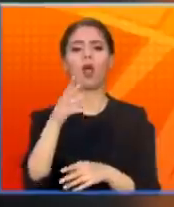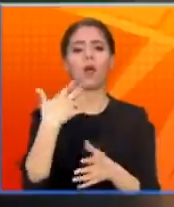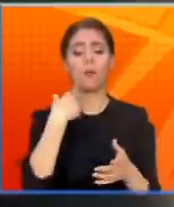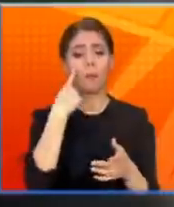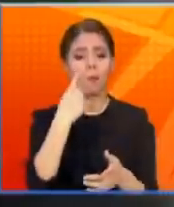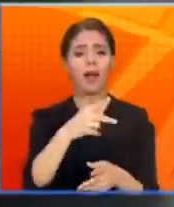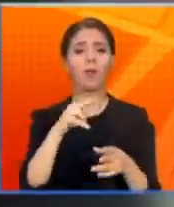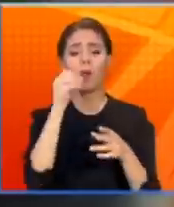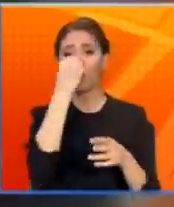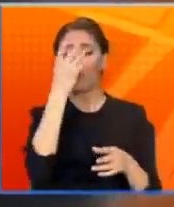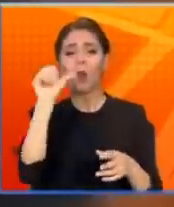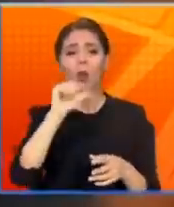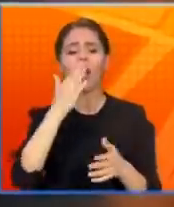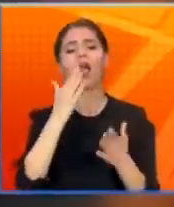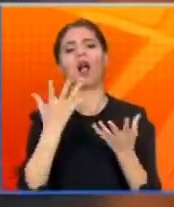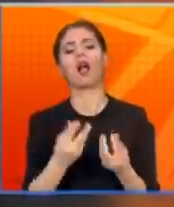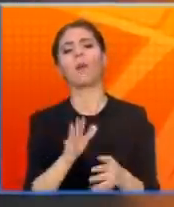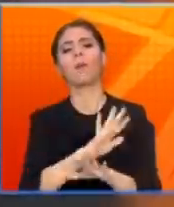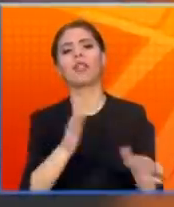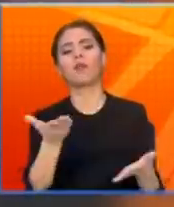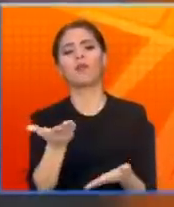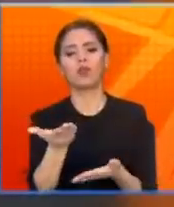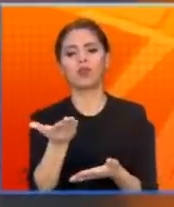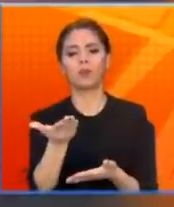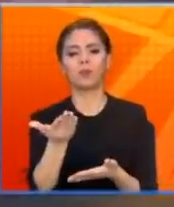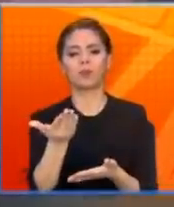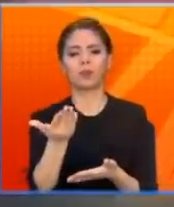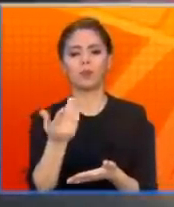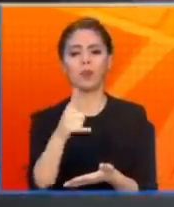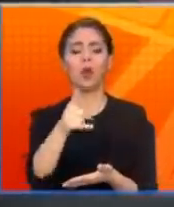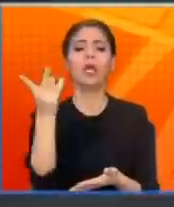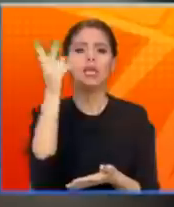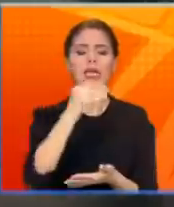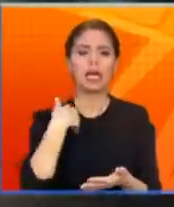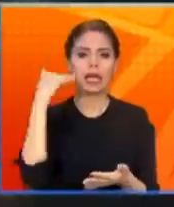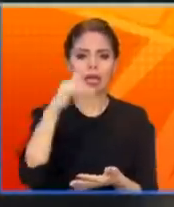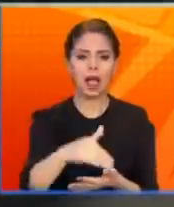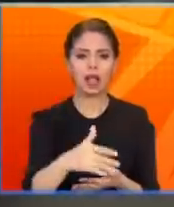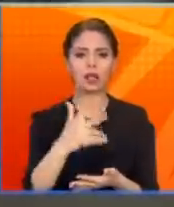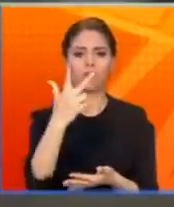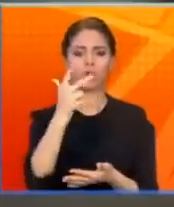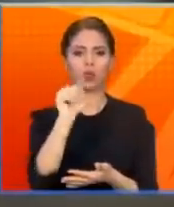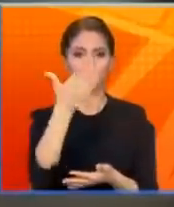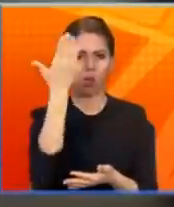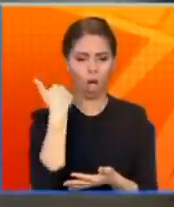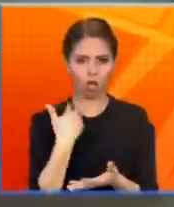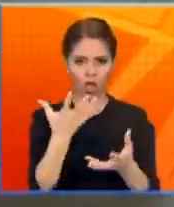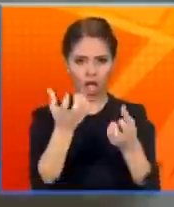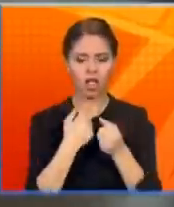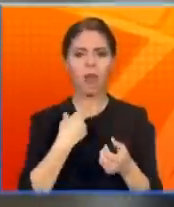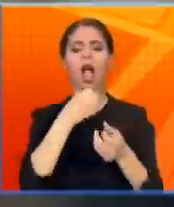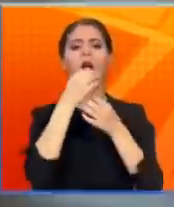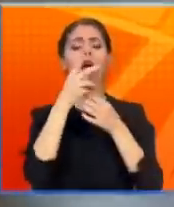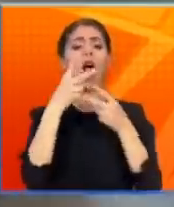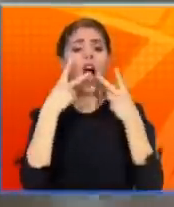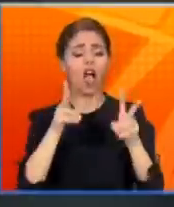kolonya bakıyordum ama ne yazık ki kalmamış. Kaç market gezdiniz? Bu ikinci marketim. 3 gün önce almıştım ben, açıklama yapılmadan önce.